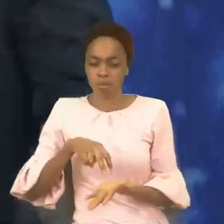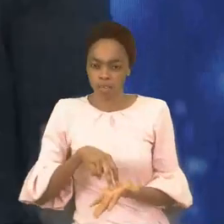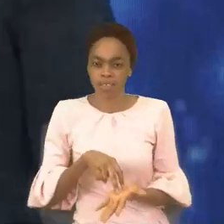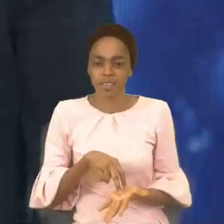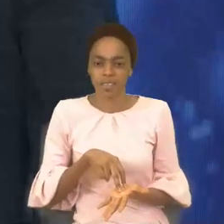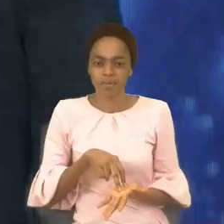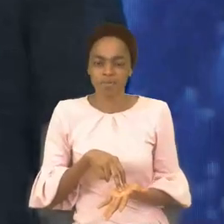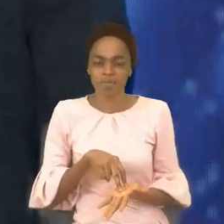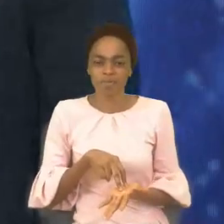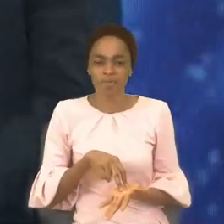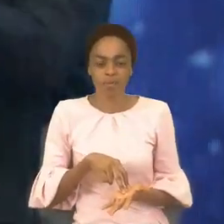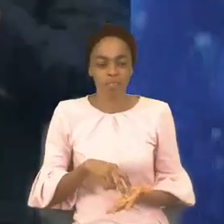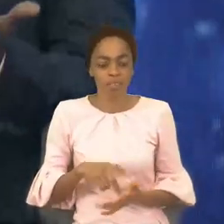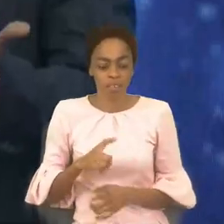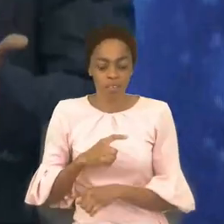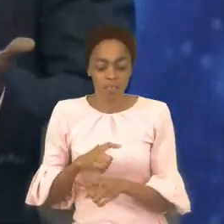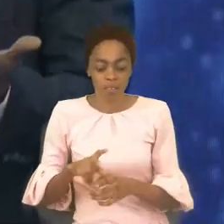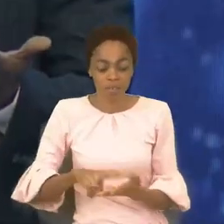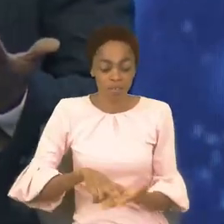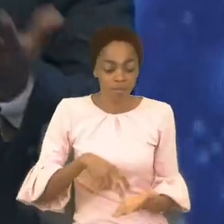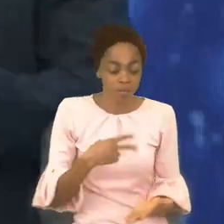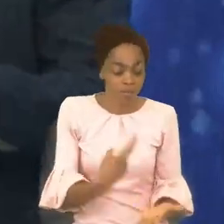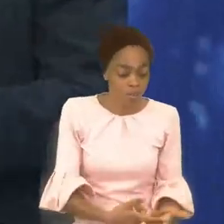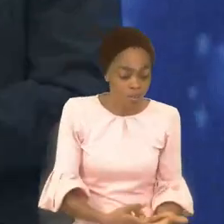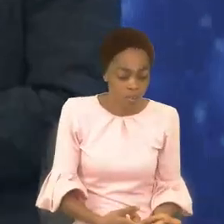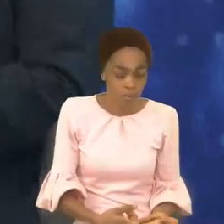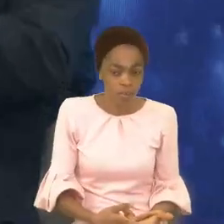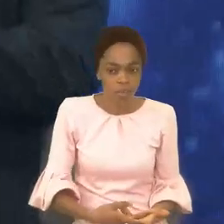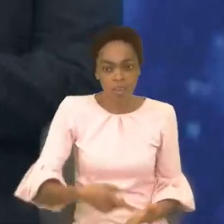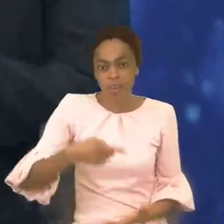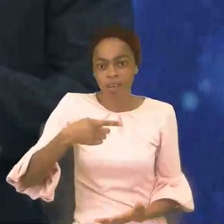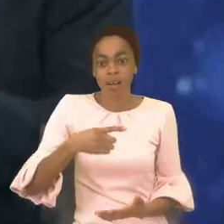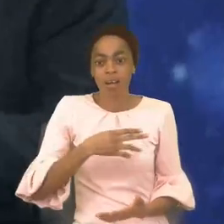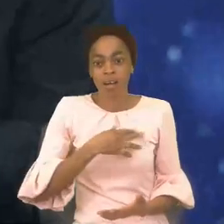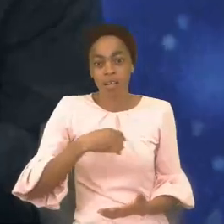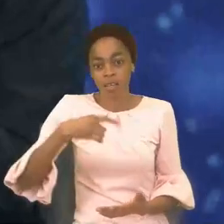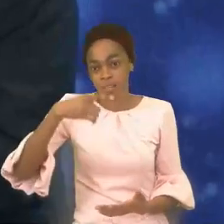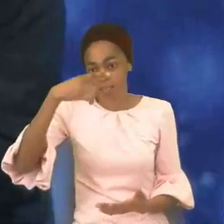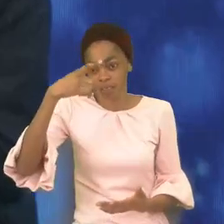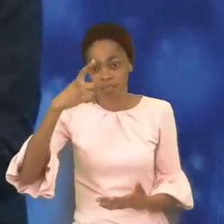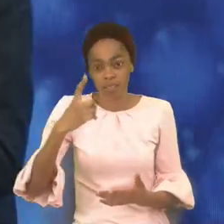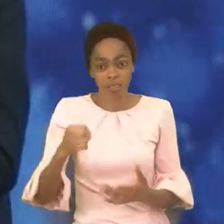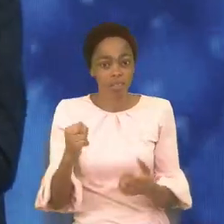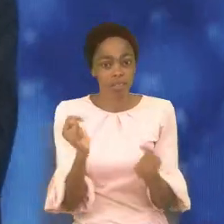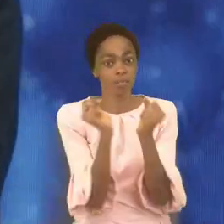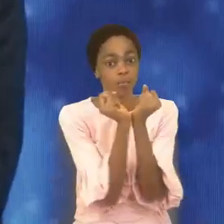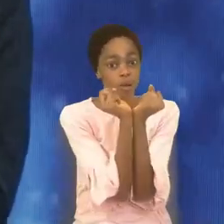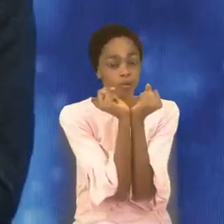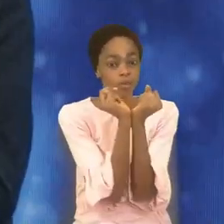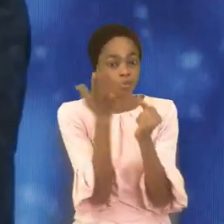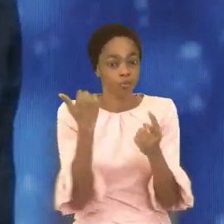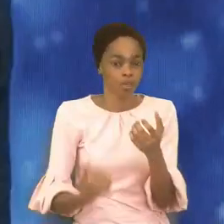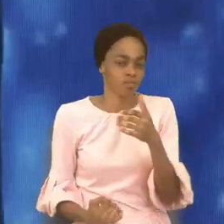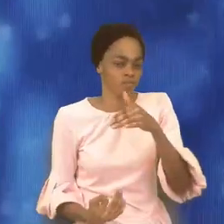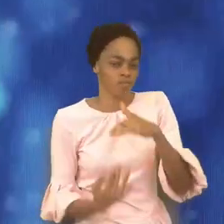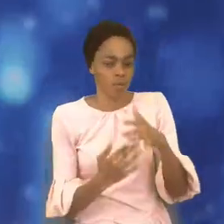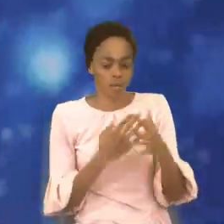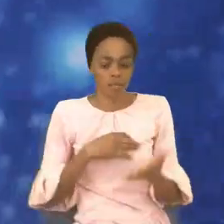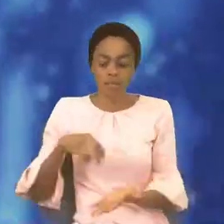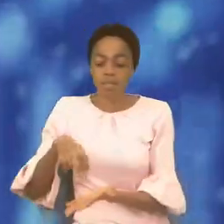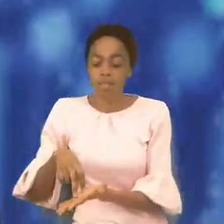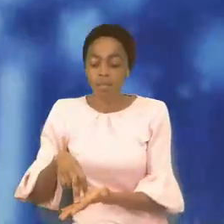tenir. Ils sont tombés, les corps étaient brûlés, et ils se sont levés, et ils